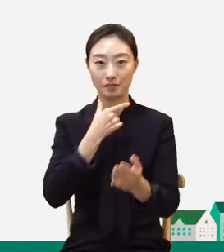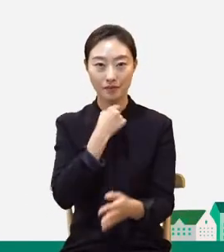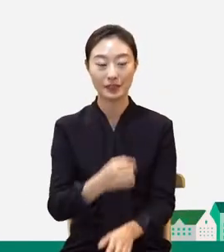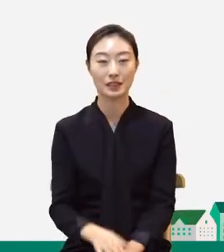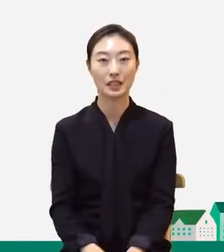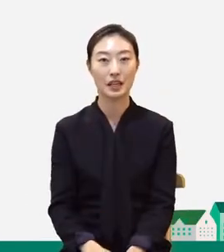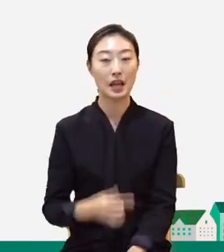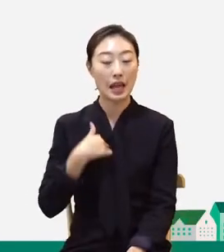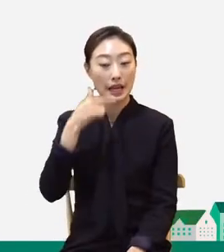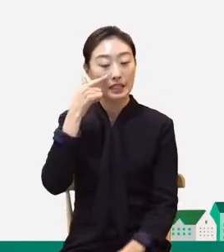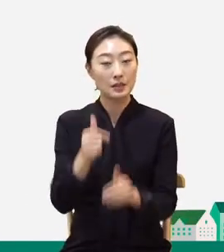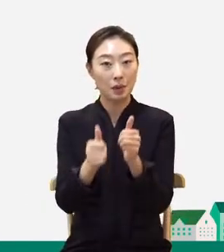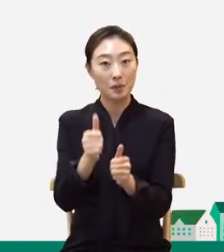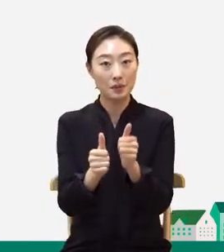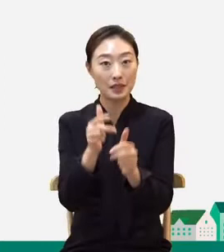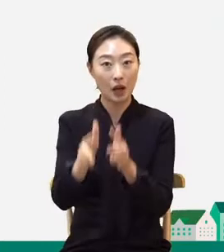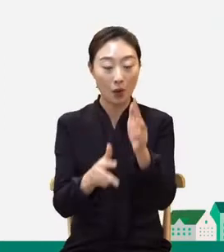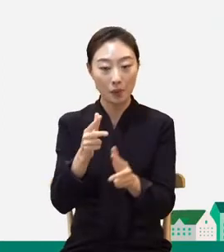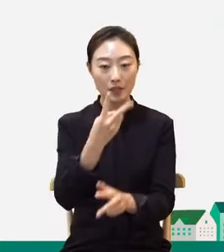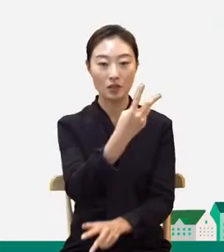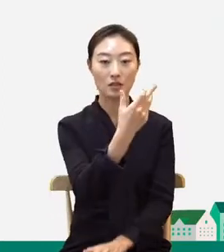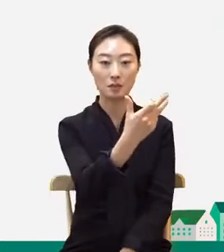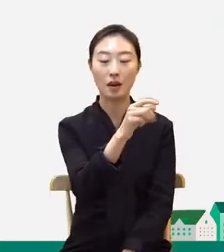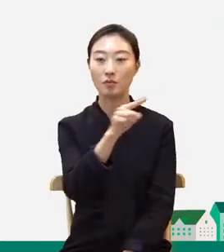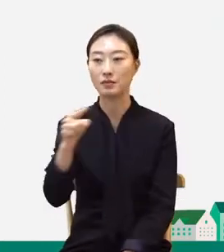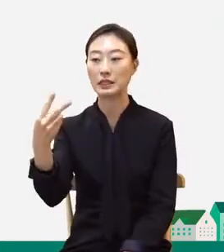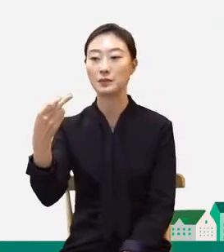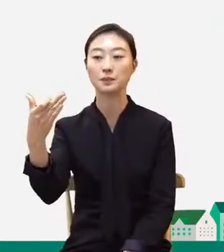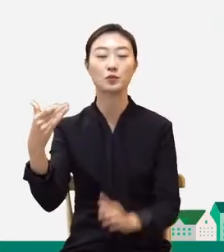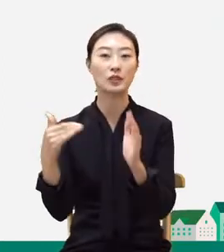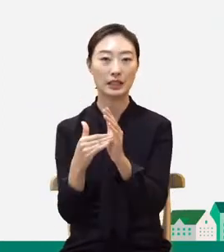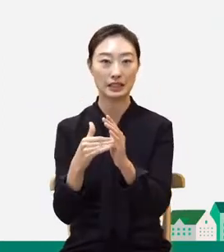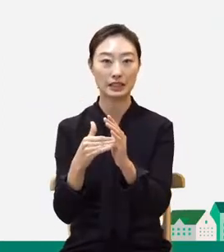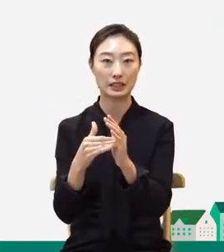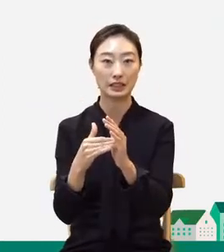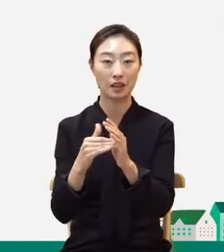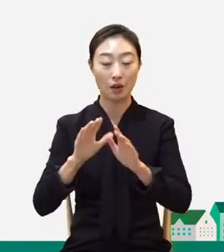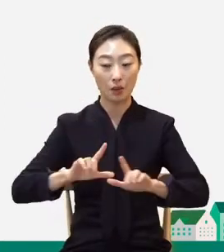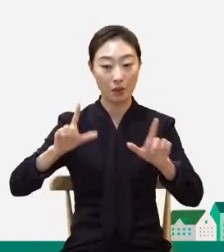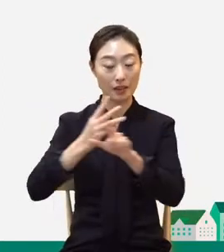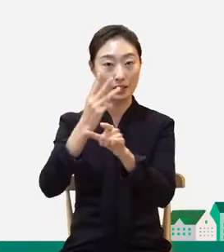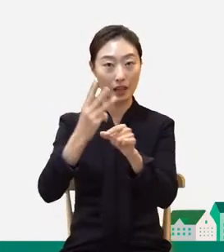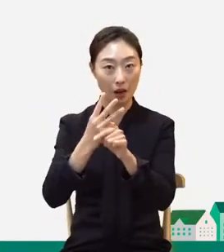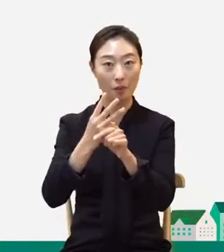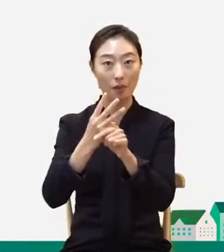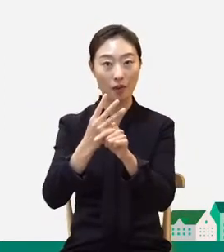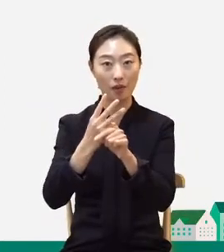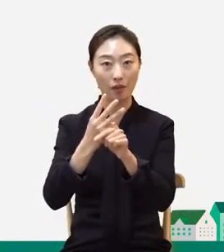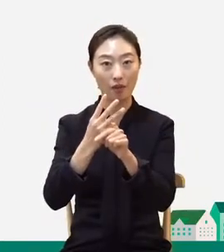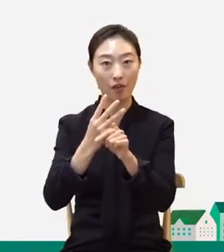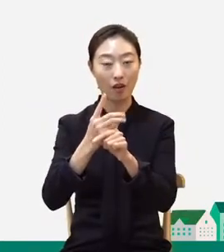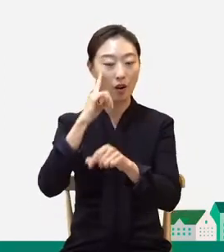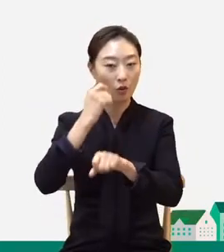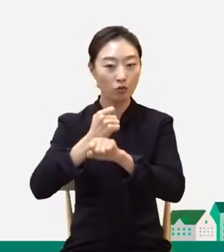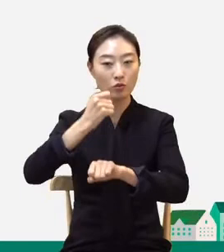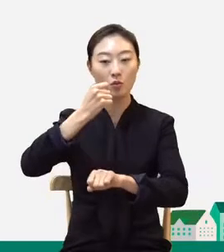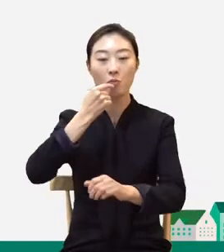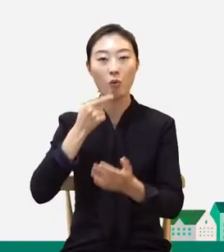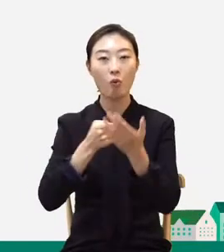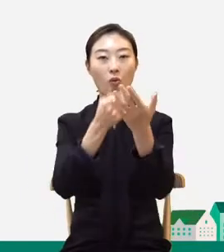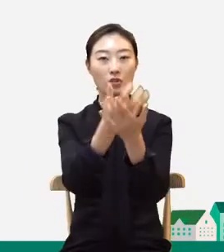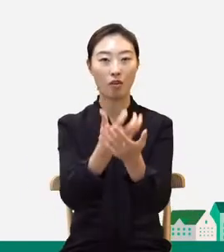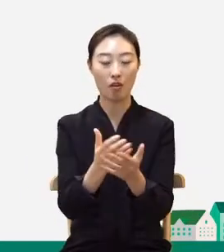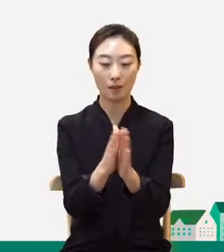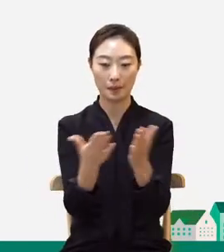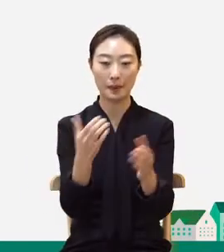저희 시범사업이 이제 2018년부터 19년까지 진행이 되었고, 올해 3월에는 이 성과를 분석한 연구보고서를